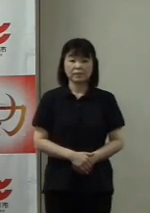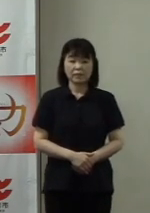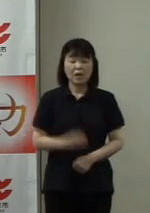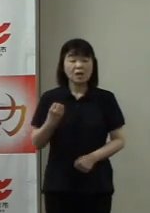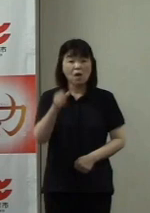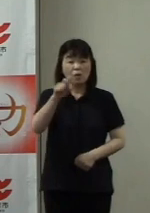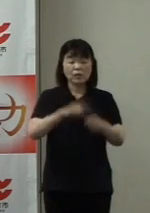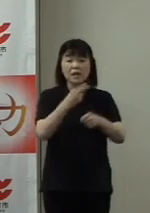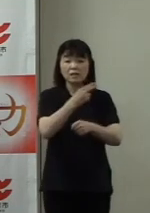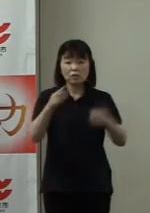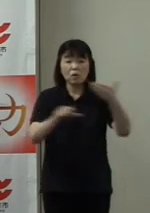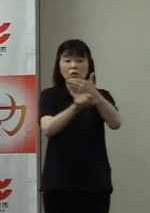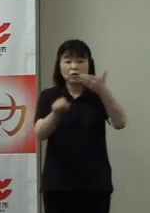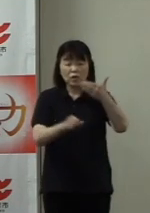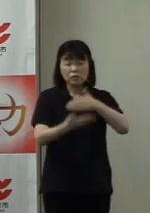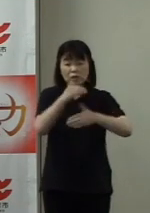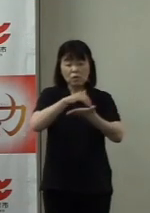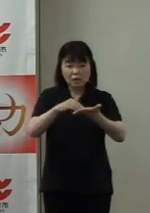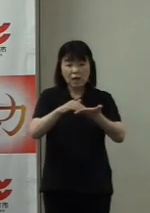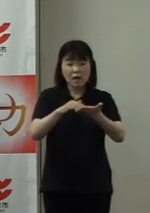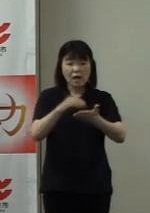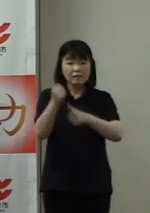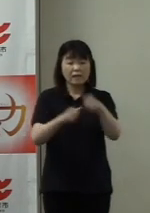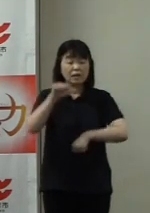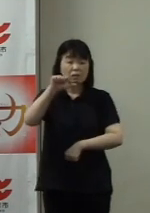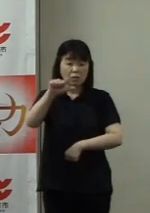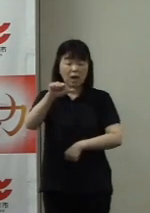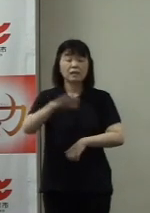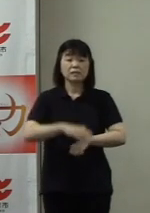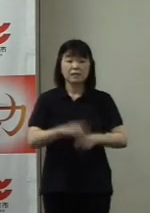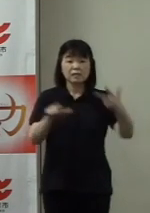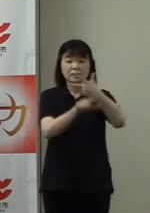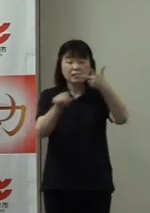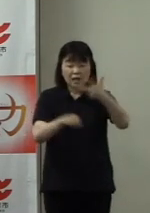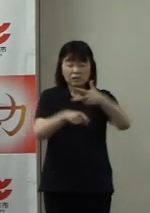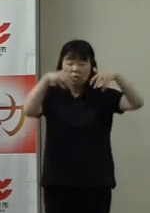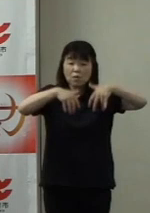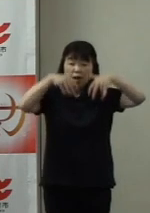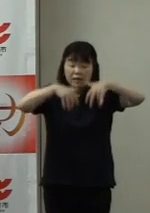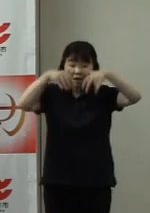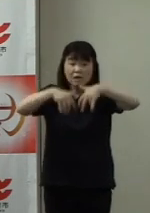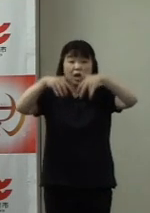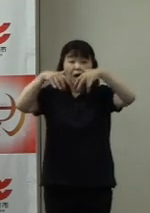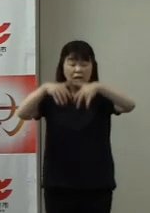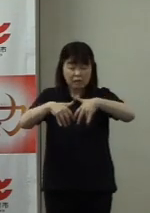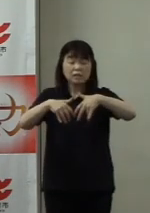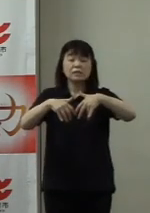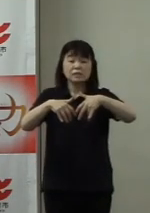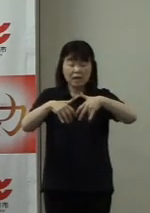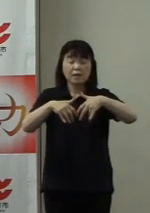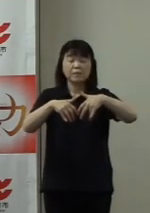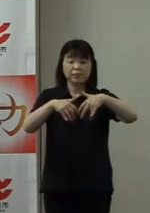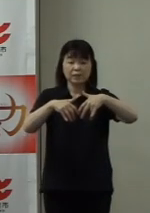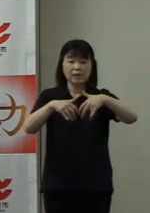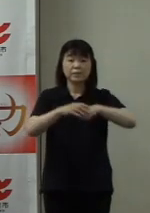令和5年度の9月補正予算の第5回は、4月大雨災害による農地、農業用施設、漁